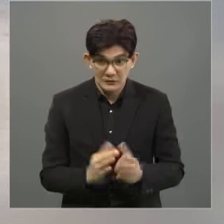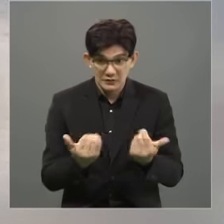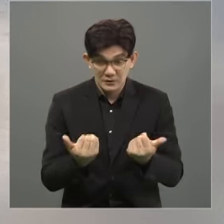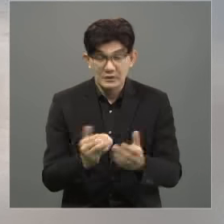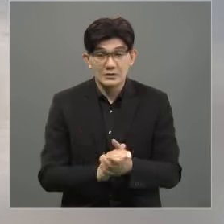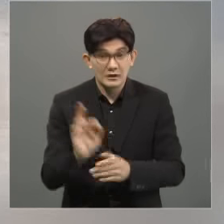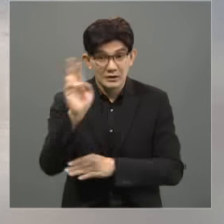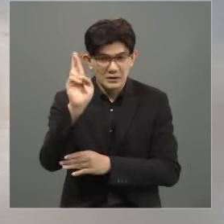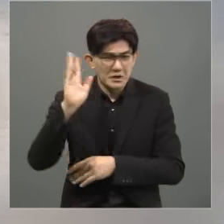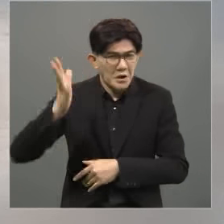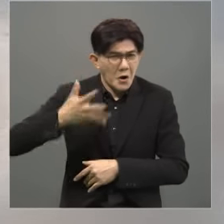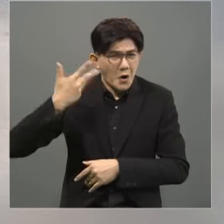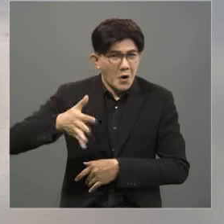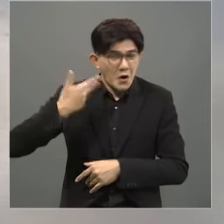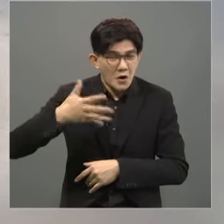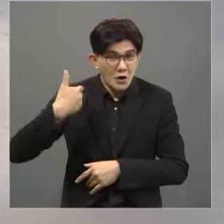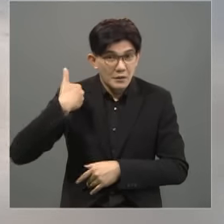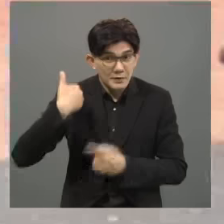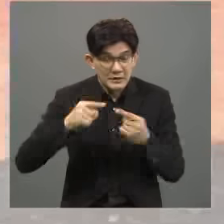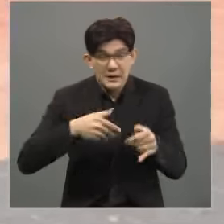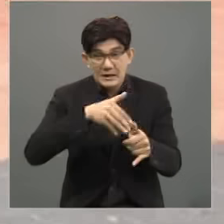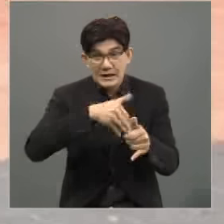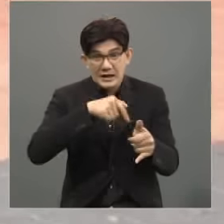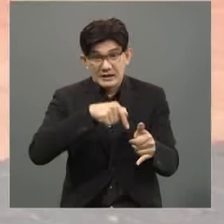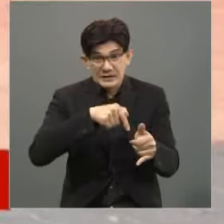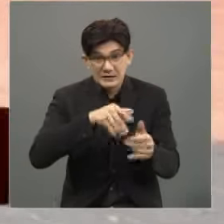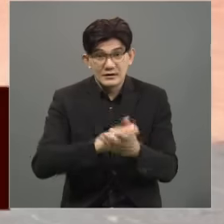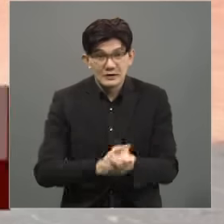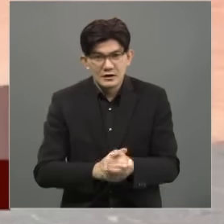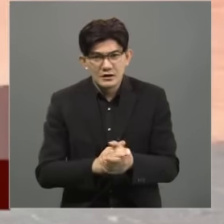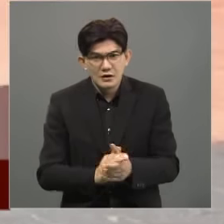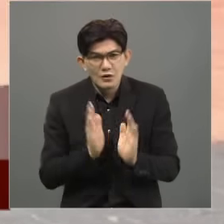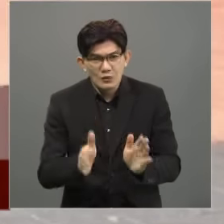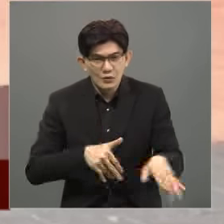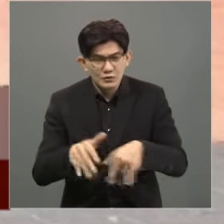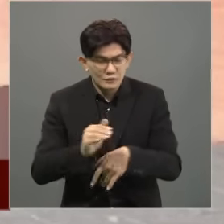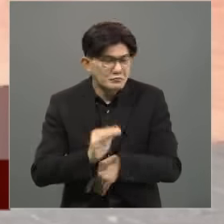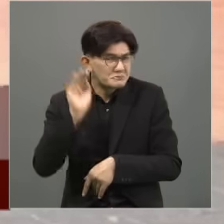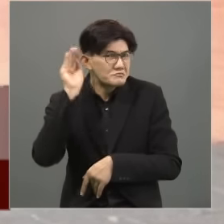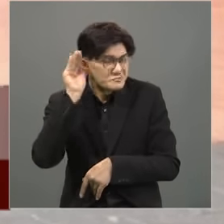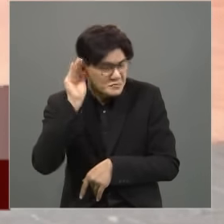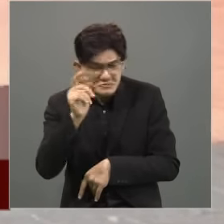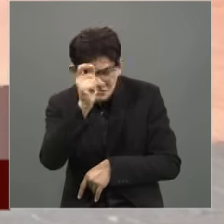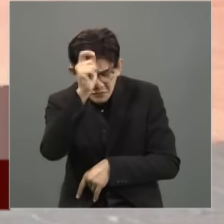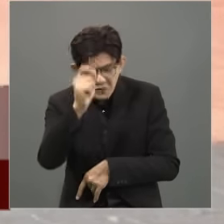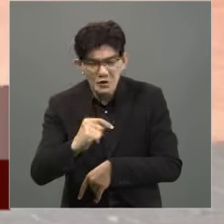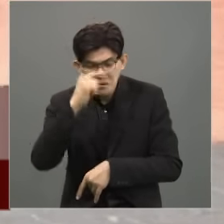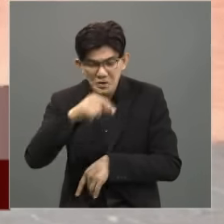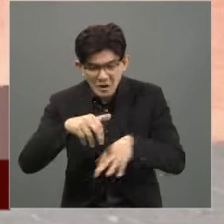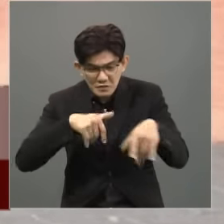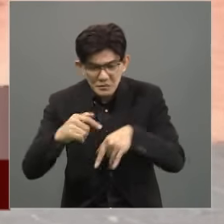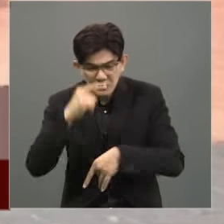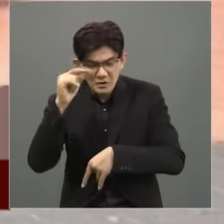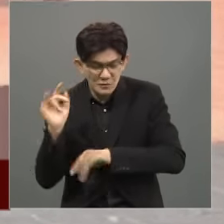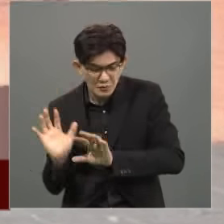างวันนะครับอากาศยังร้อนอบอ้าวนะครับแต่ด้านหลังของผมนะครับคลื่นความศรัทธาของประชาชนทั้งชาวไทยและชาวต่างชาติยังเคลื่อนเข้า